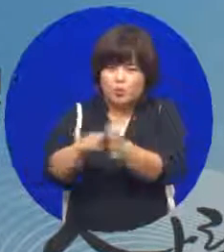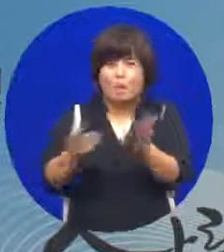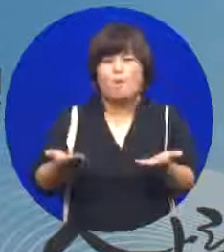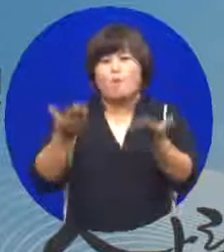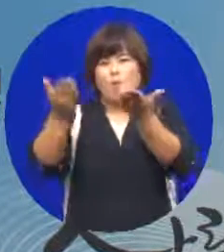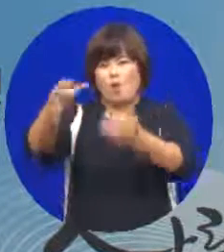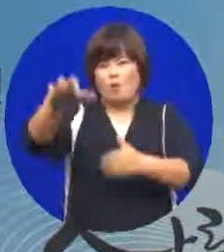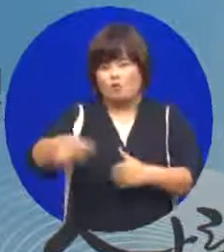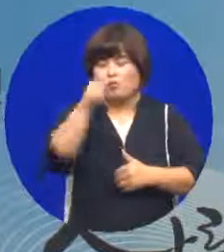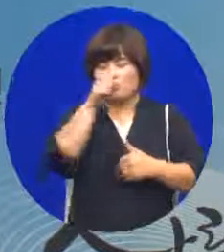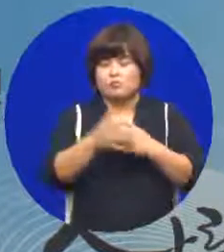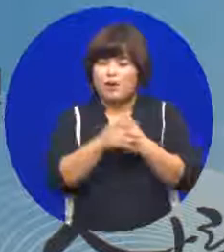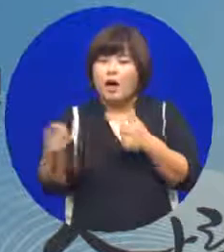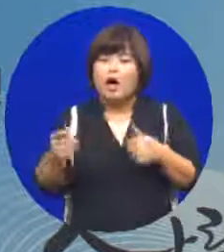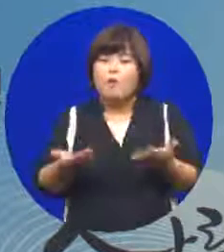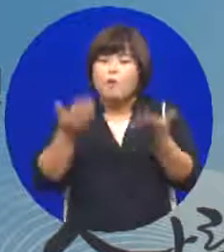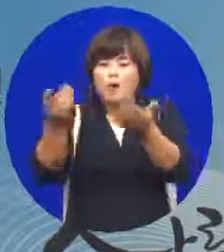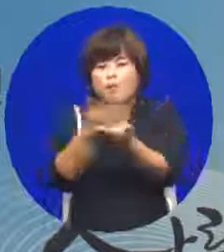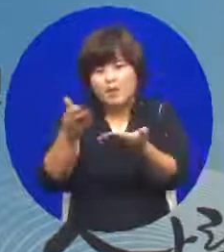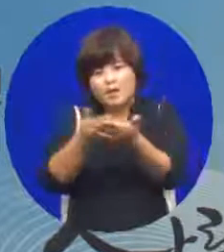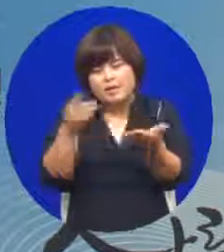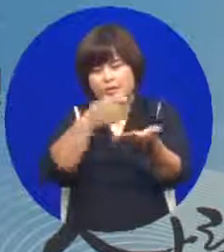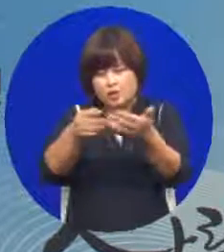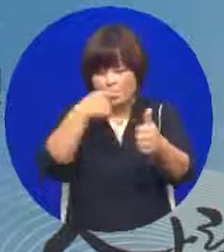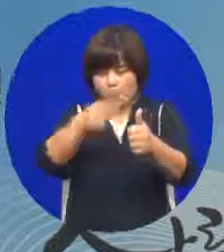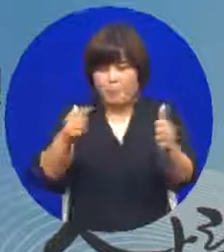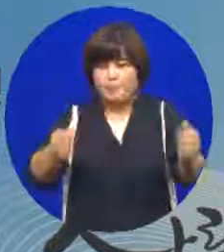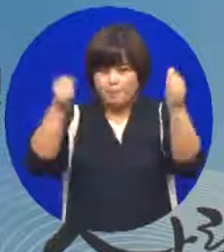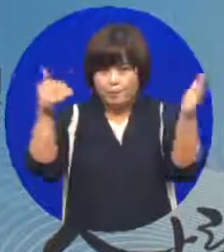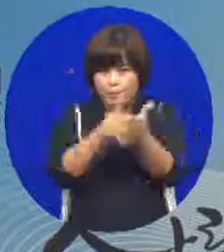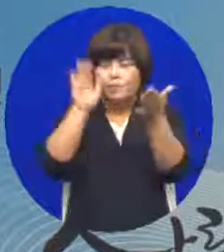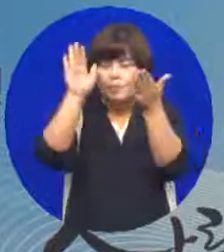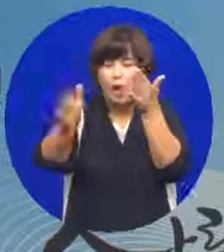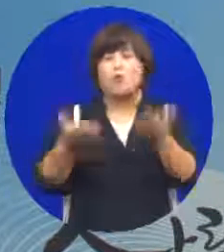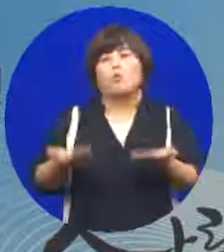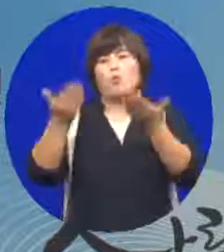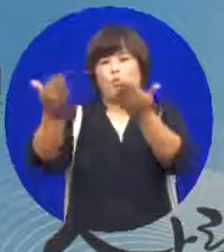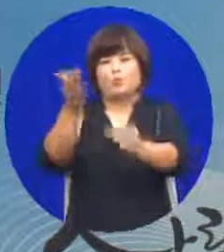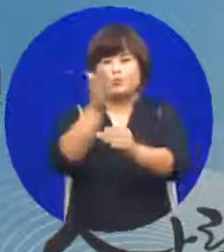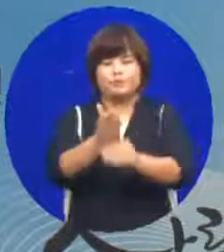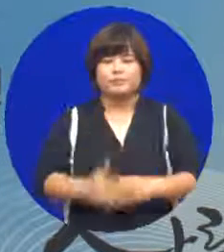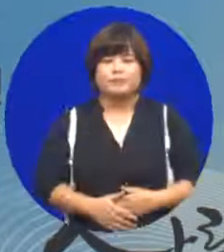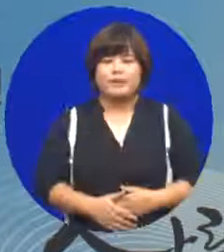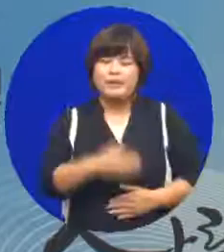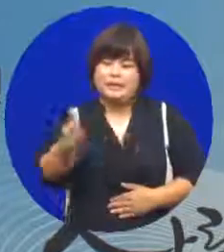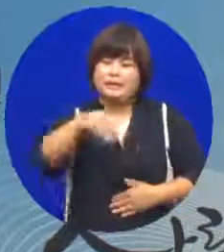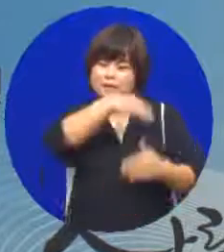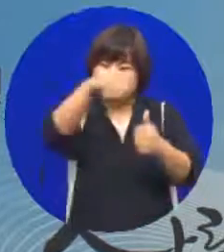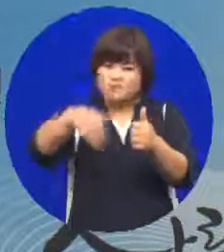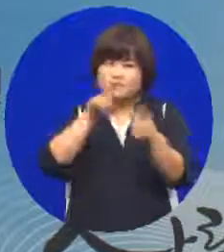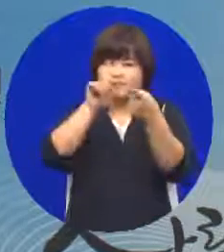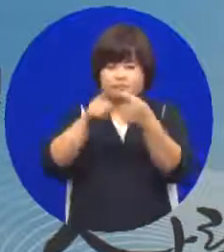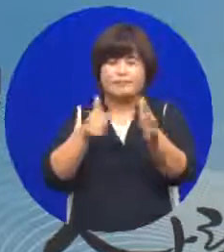이 미술 치료에 대한 전문 교육을 이수하게 해 이제는 관내 곳곳을 방문하며 미술 치료 봉사를 펼치고 있다고 합니다.